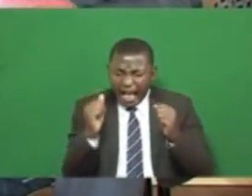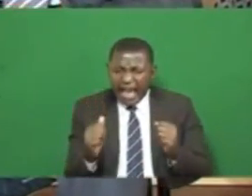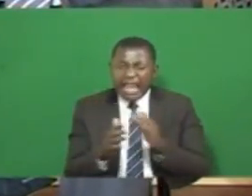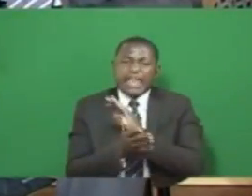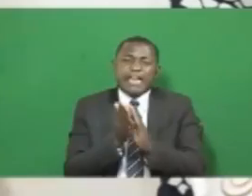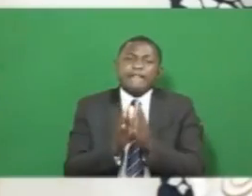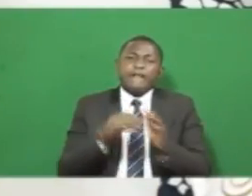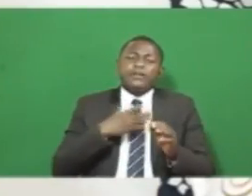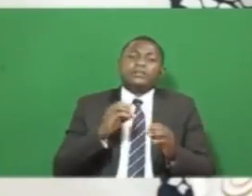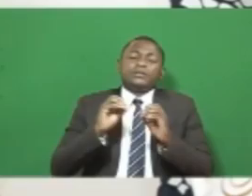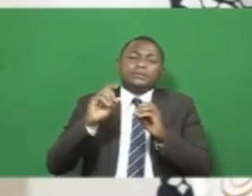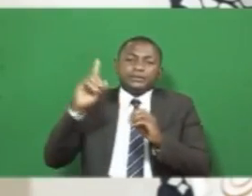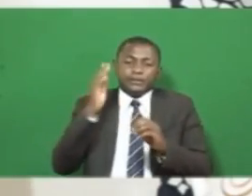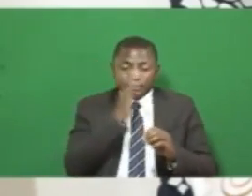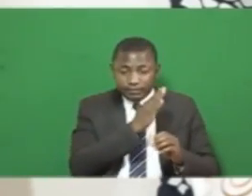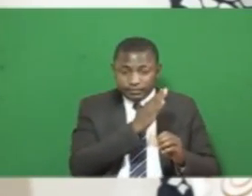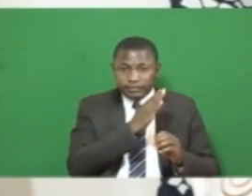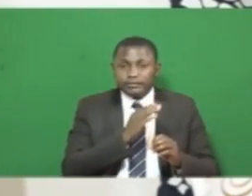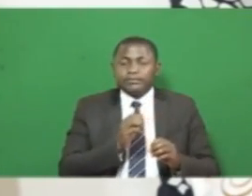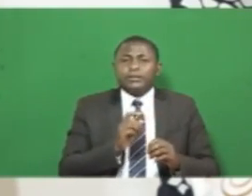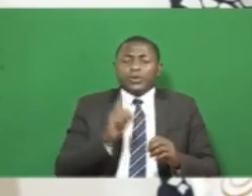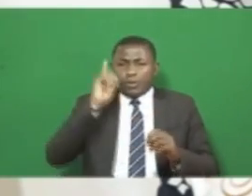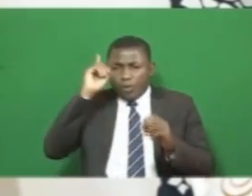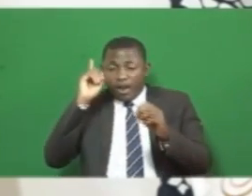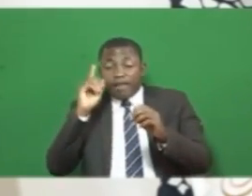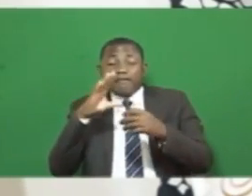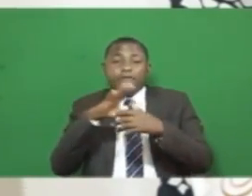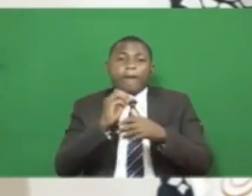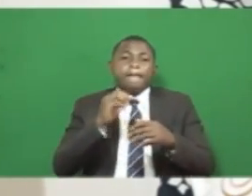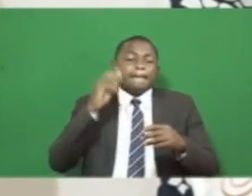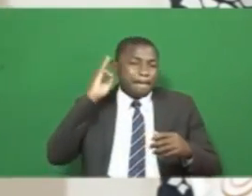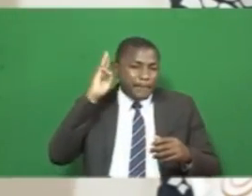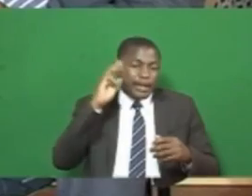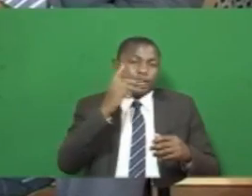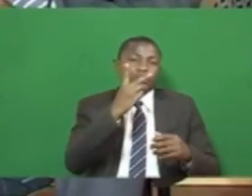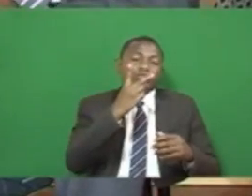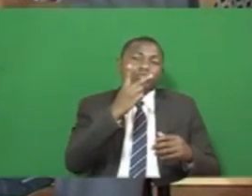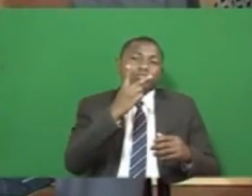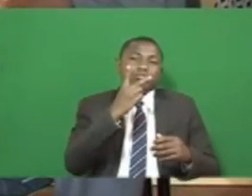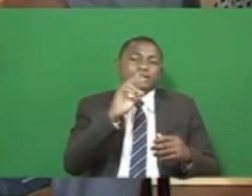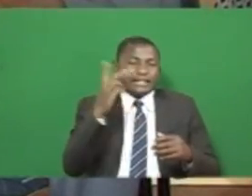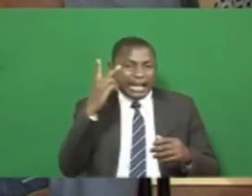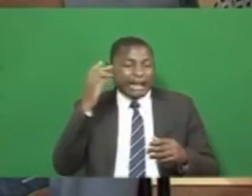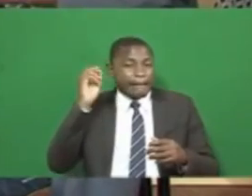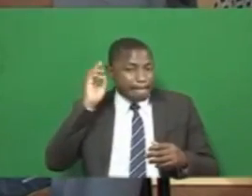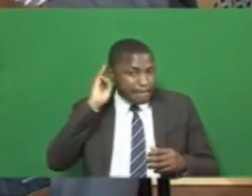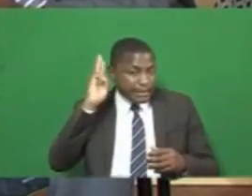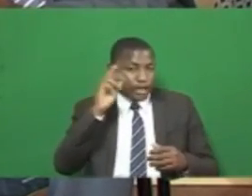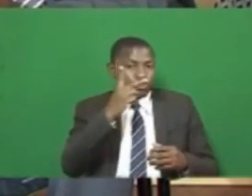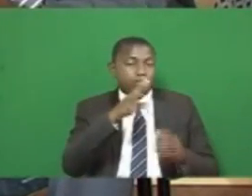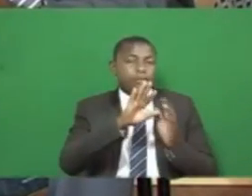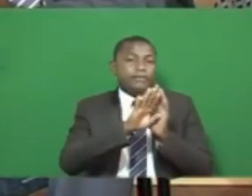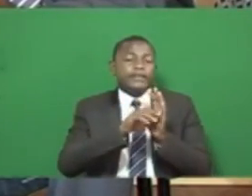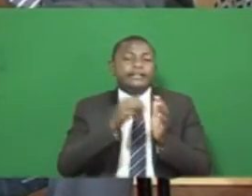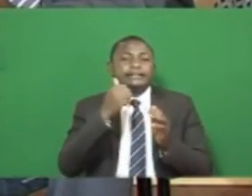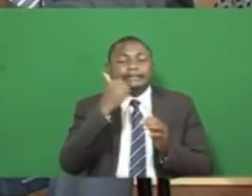Alright. Rekatinzwe yambire inopohwa kuvatende manje pana Peter wechipiri chapter 2. Pavesi ya 15 na 16. Peter